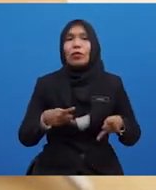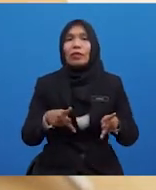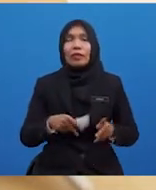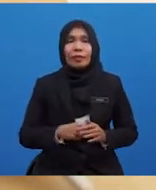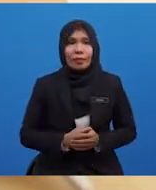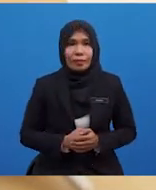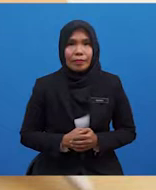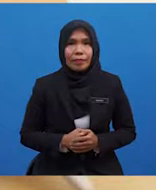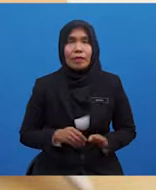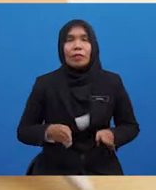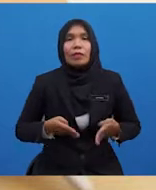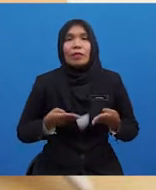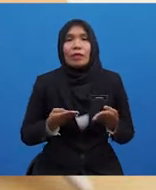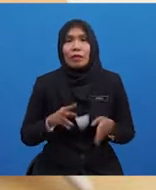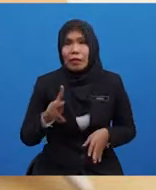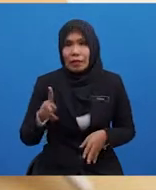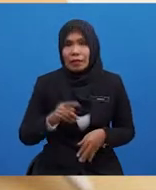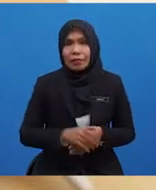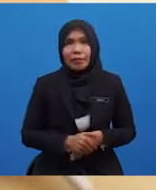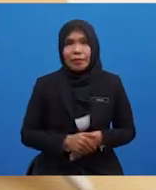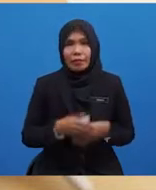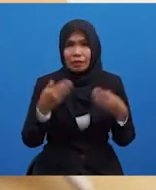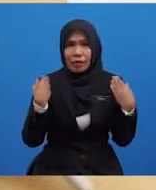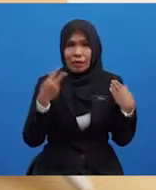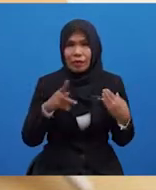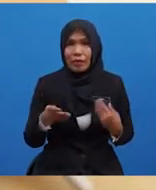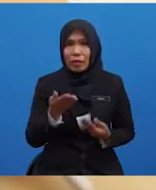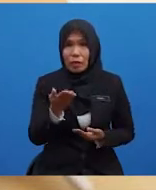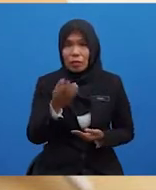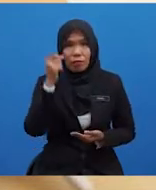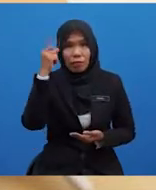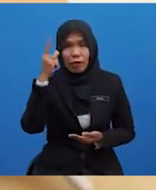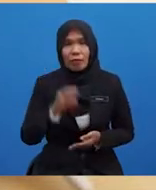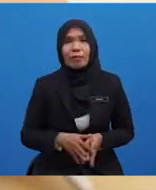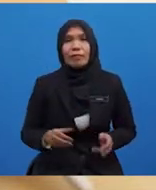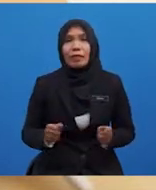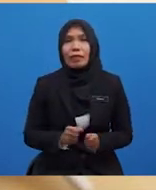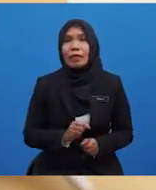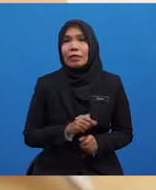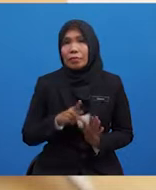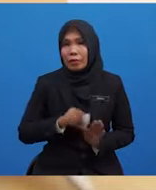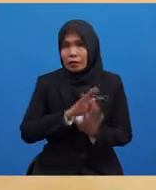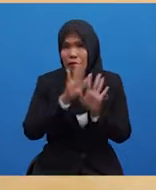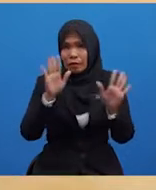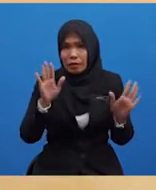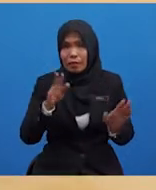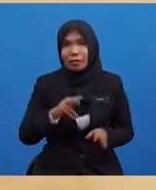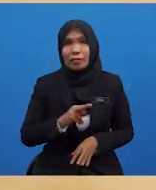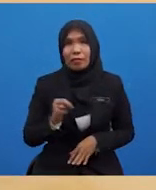Bagaimana para pelajar? Adakah kamu faham dengan penerangan cikgu?